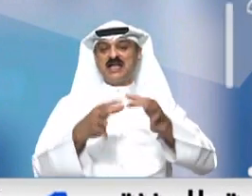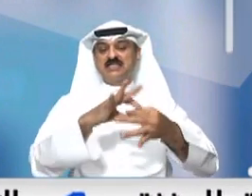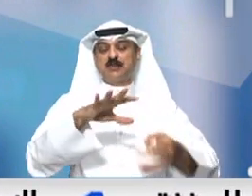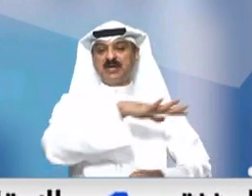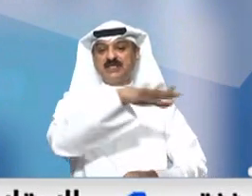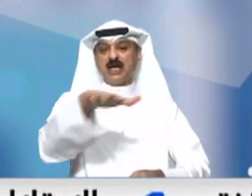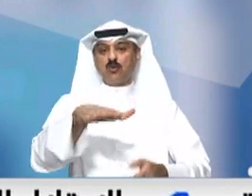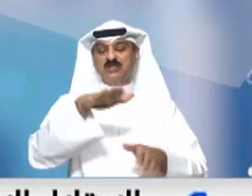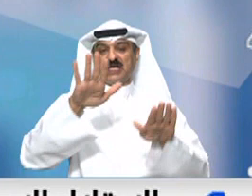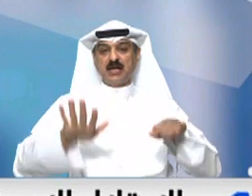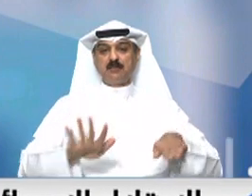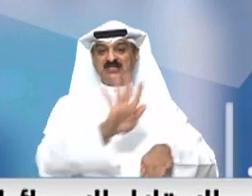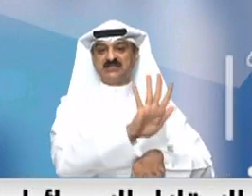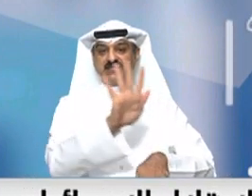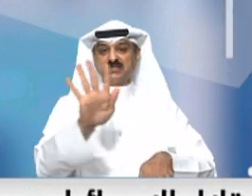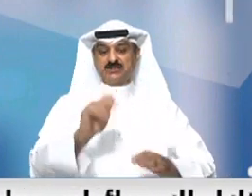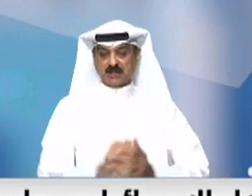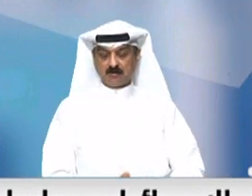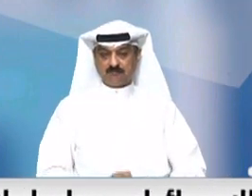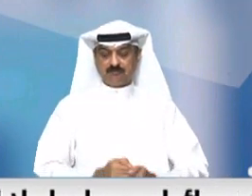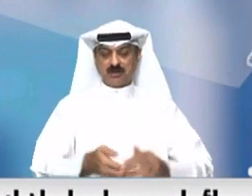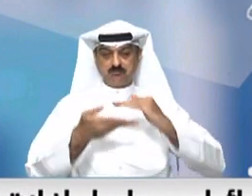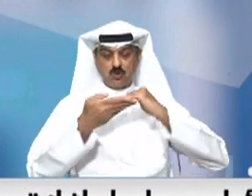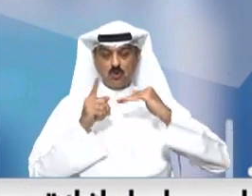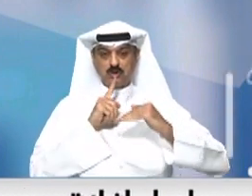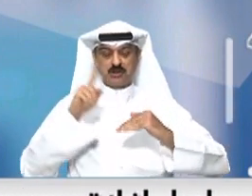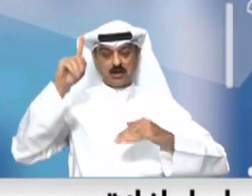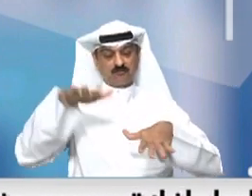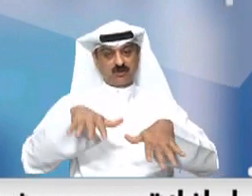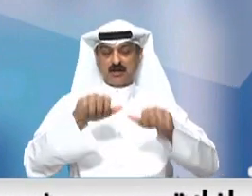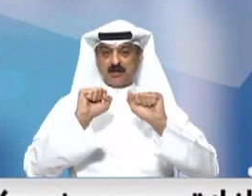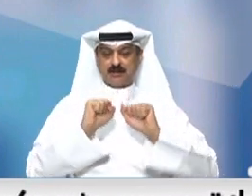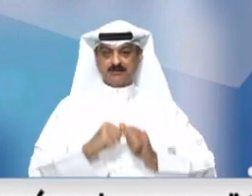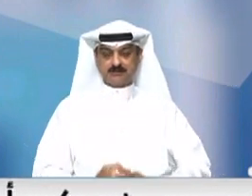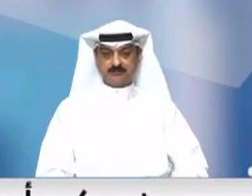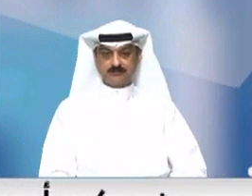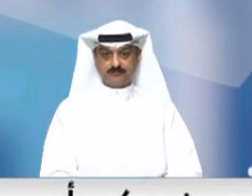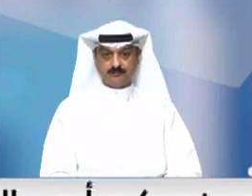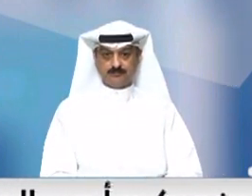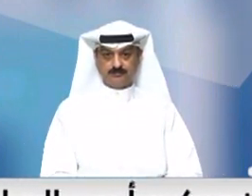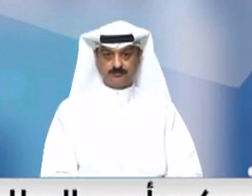فيتنام الاشتراكيه واداء فخامته اليمين الدستوريه